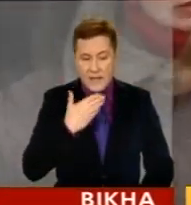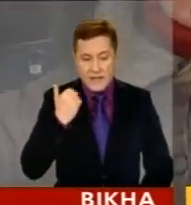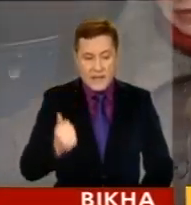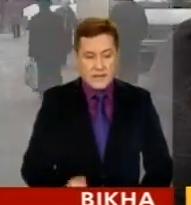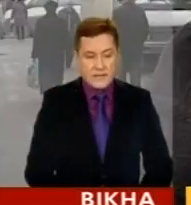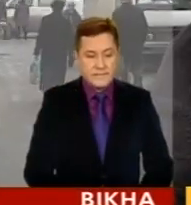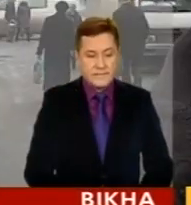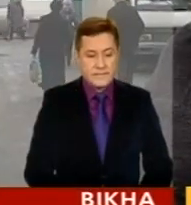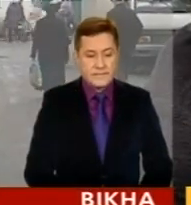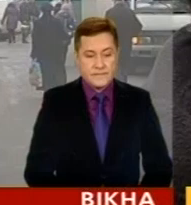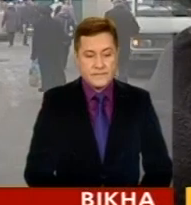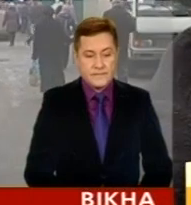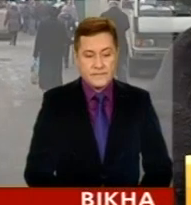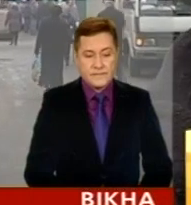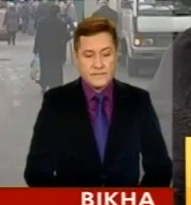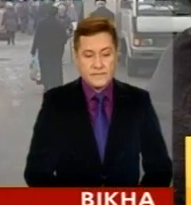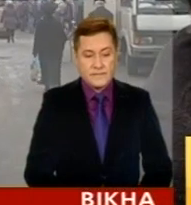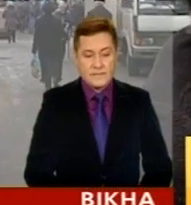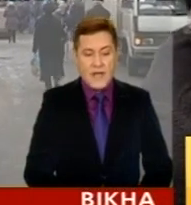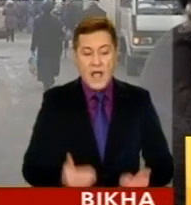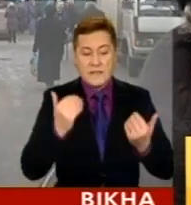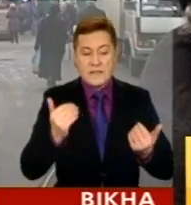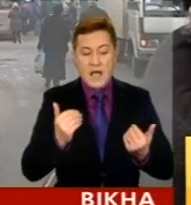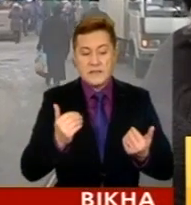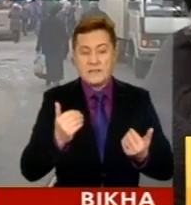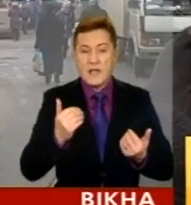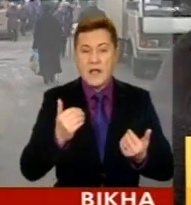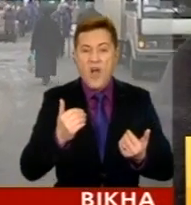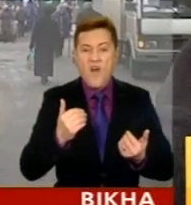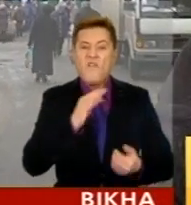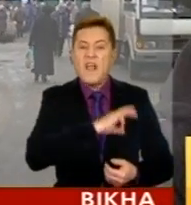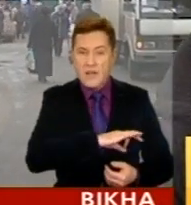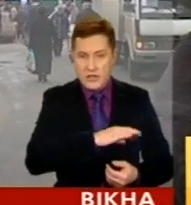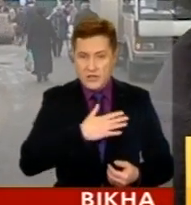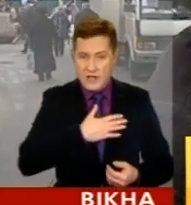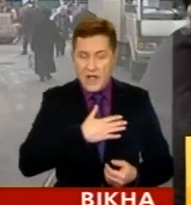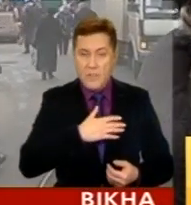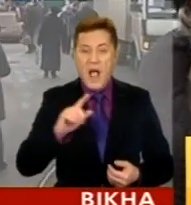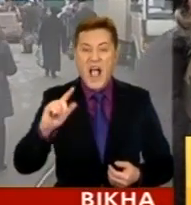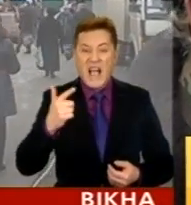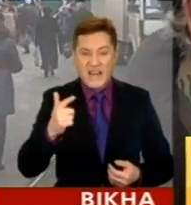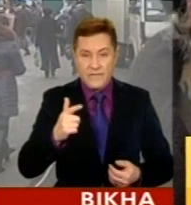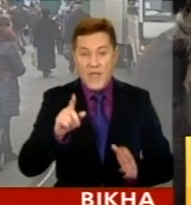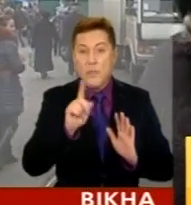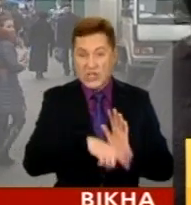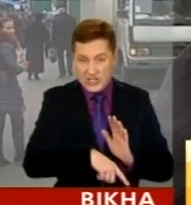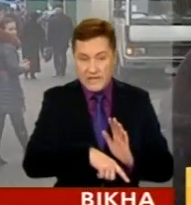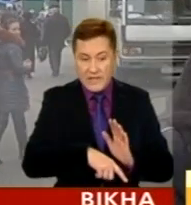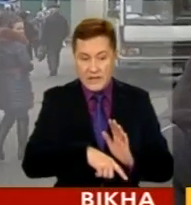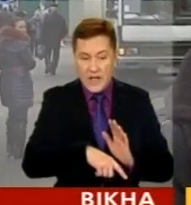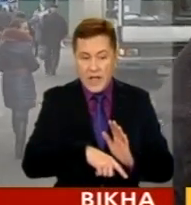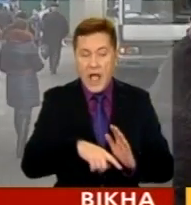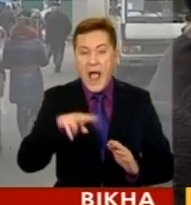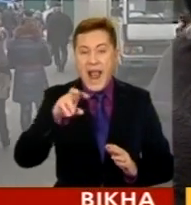Такої? Да. На всякому случаї зараз вигідніше. А чому? Чому? Тому що гривня подешевіла.